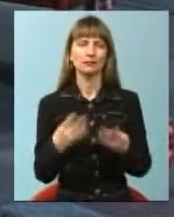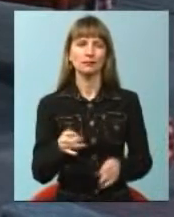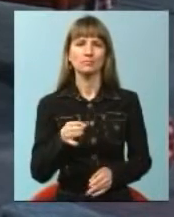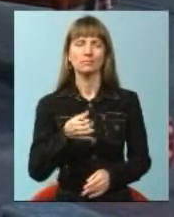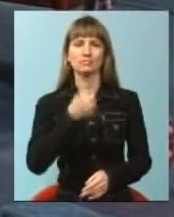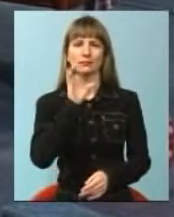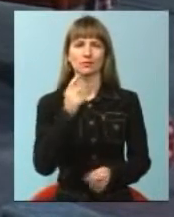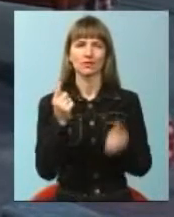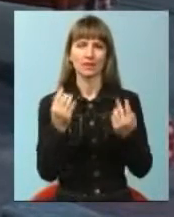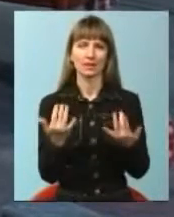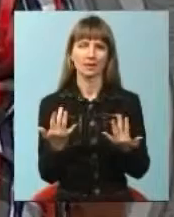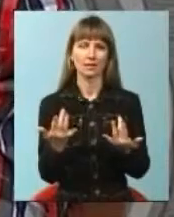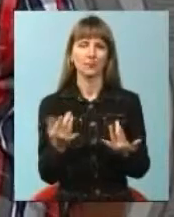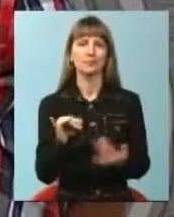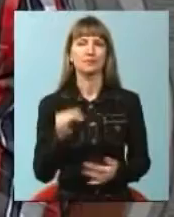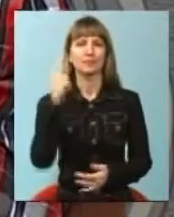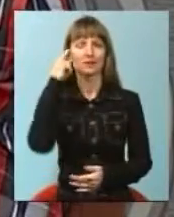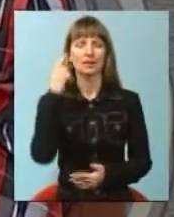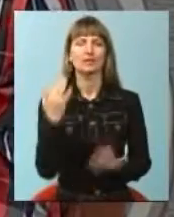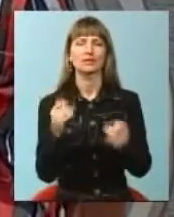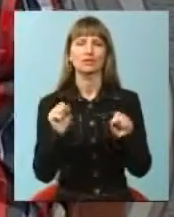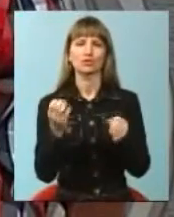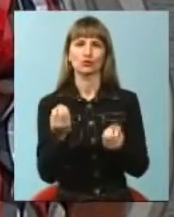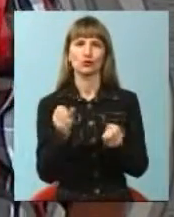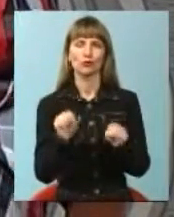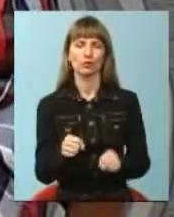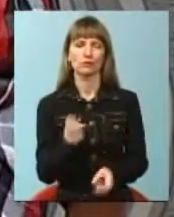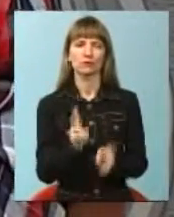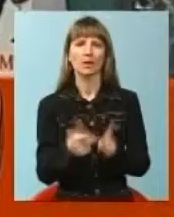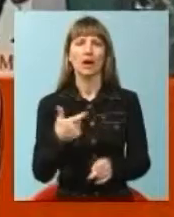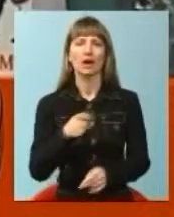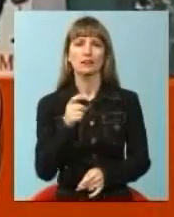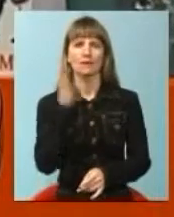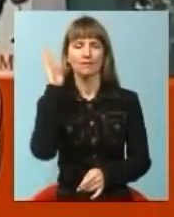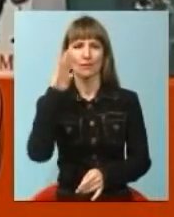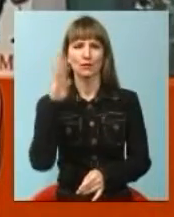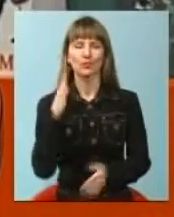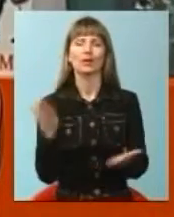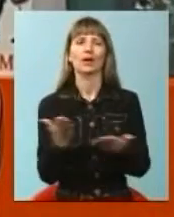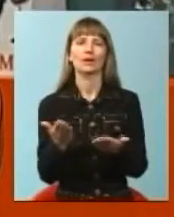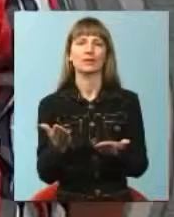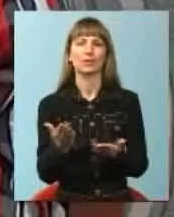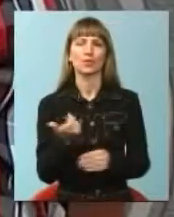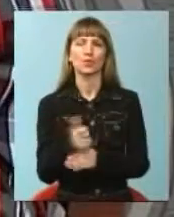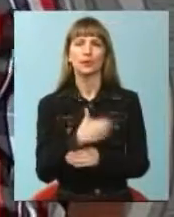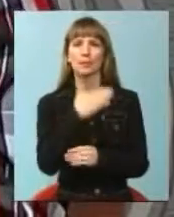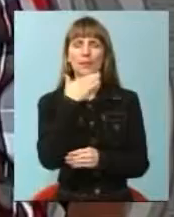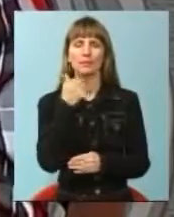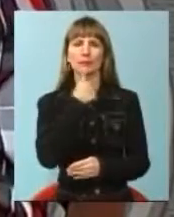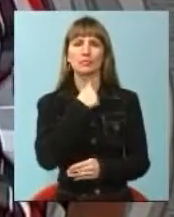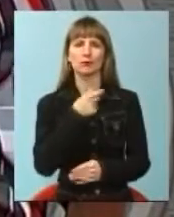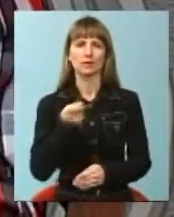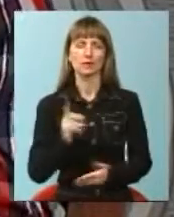вживати в великих кількостях. А чи знаєш ти, як іще можна приготувати газовану воду? Як? Дуже багато